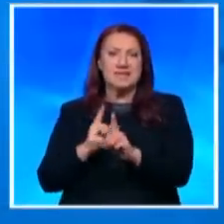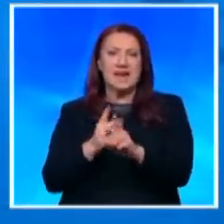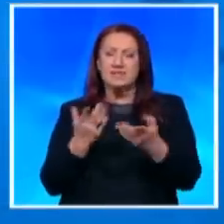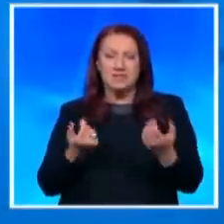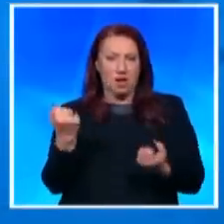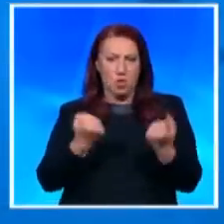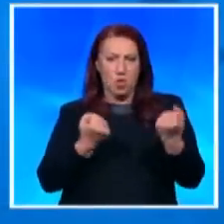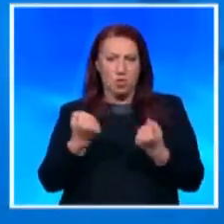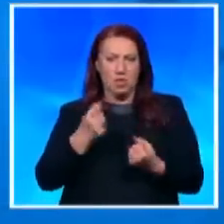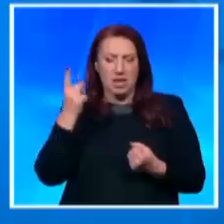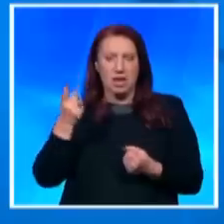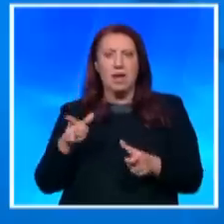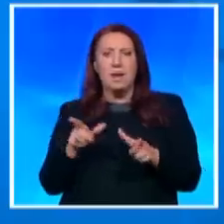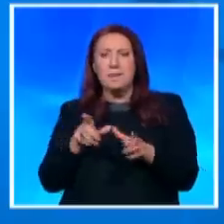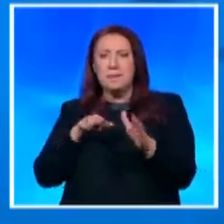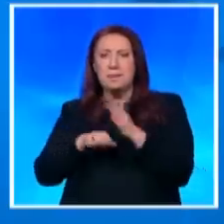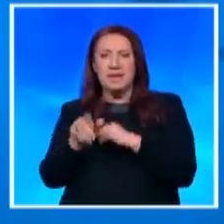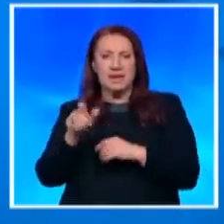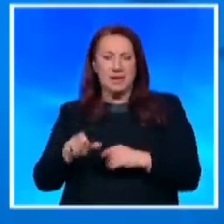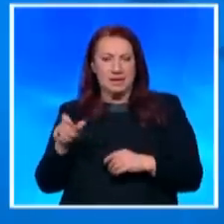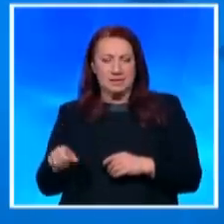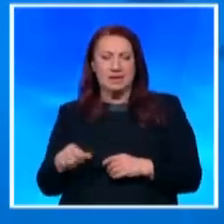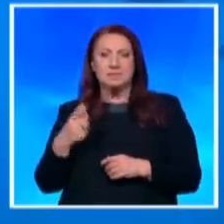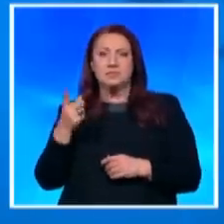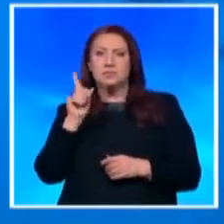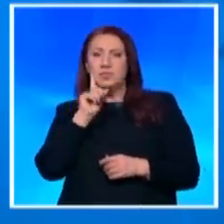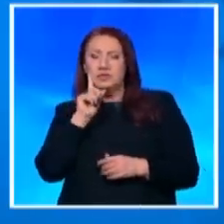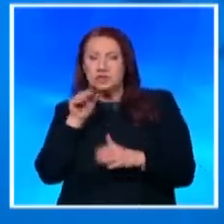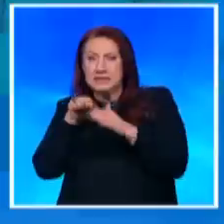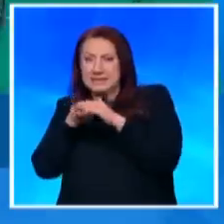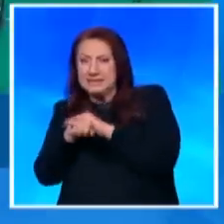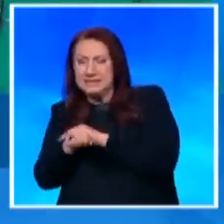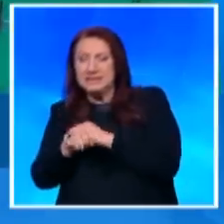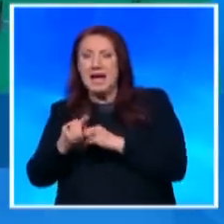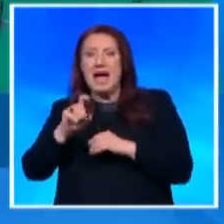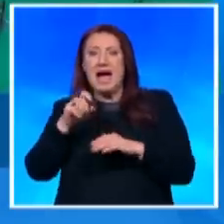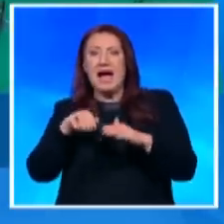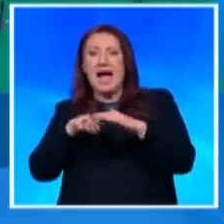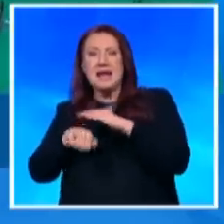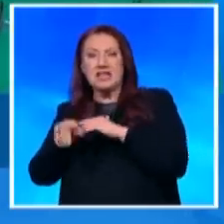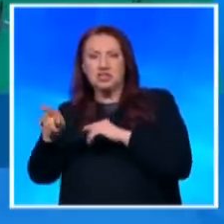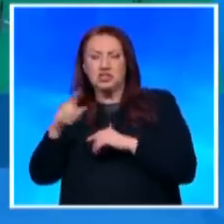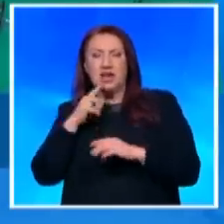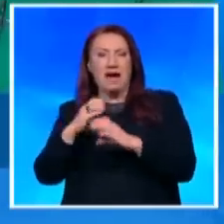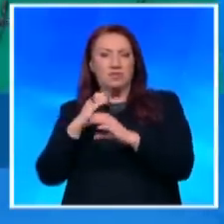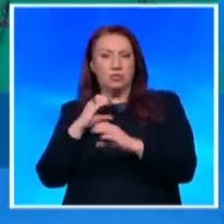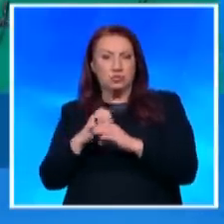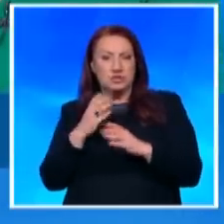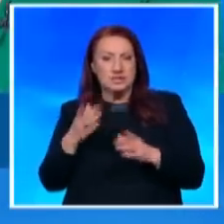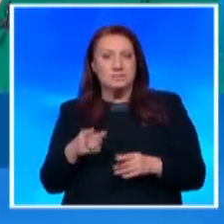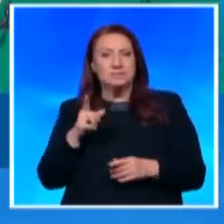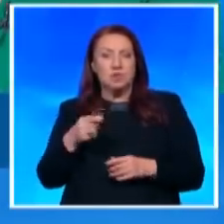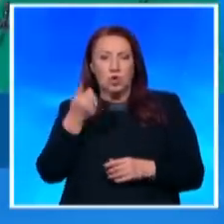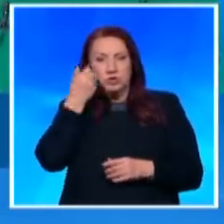да избяга от полицията, каналджията се скрил в гараж на автобусен превозвач. Каналджията пакистанец използвал нова тактика да